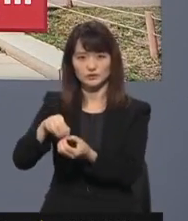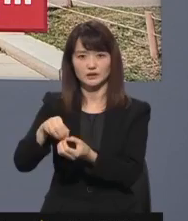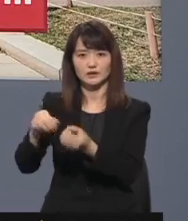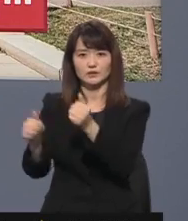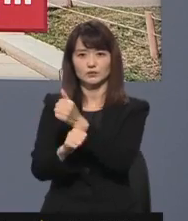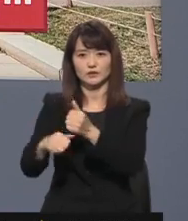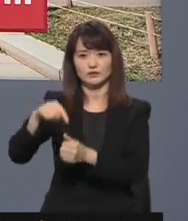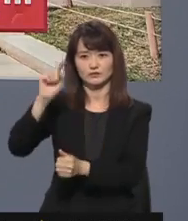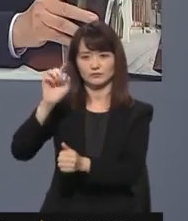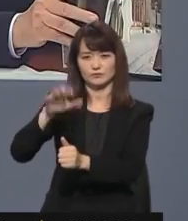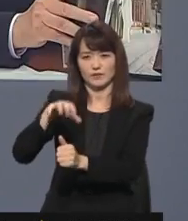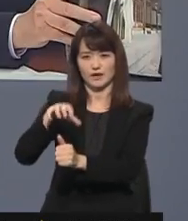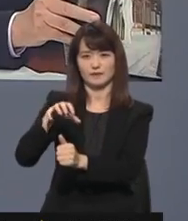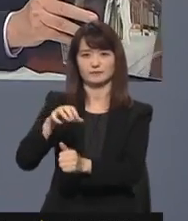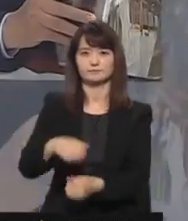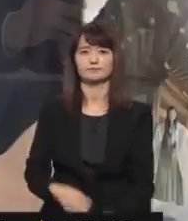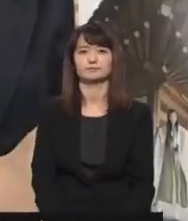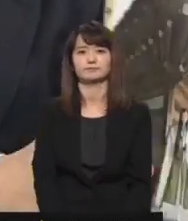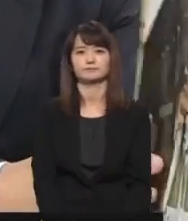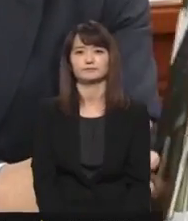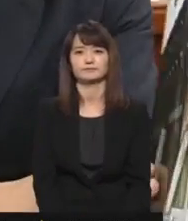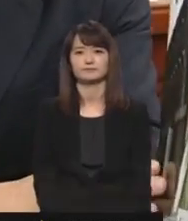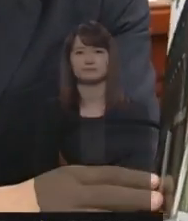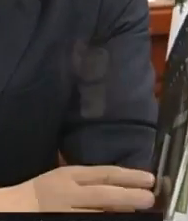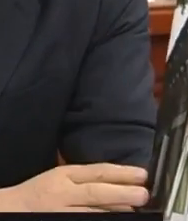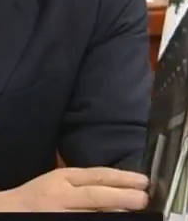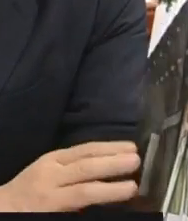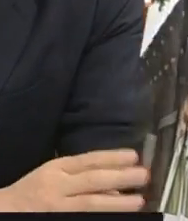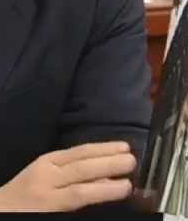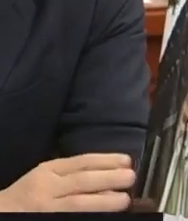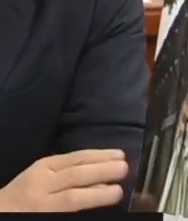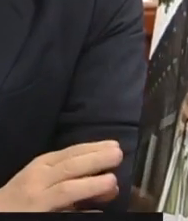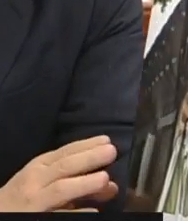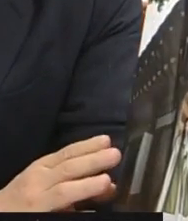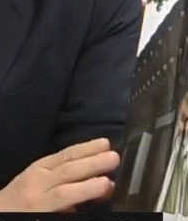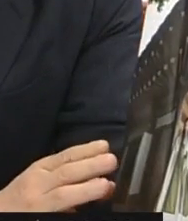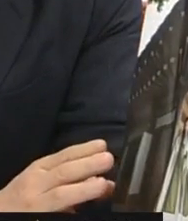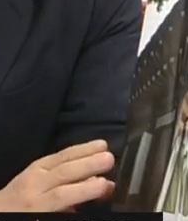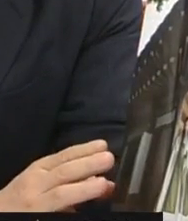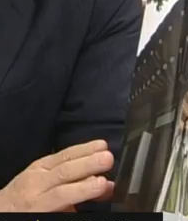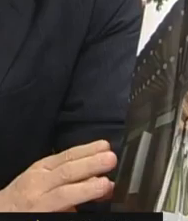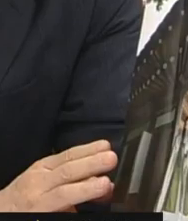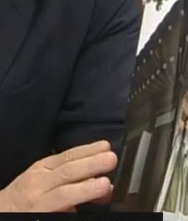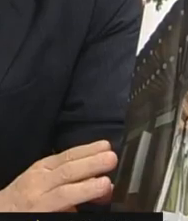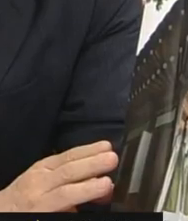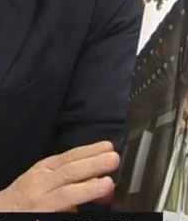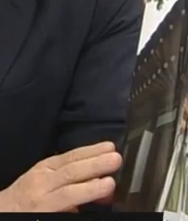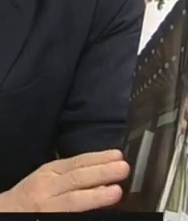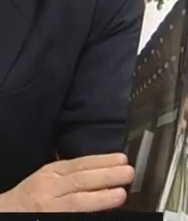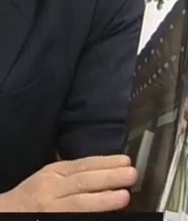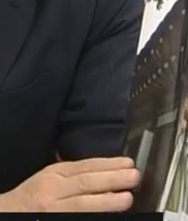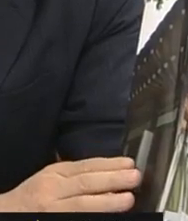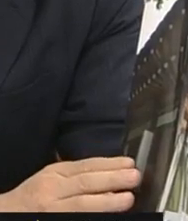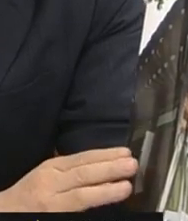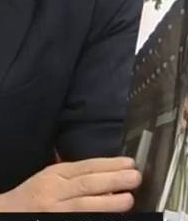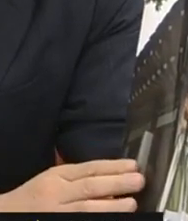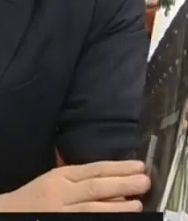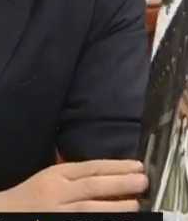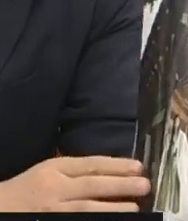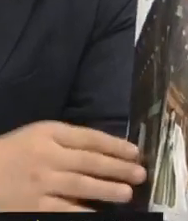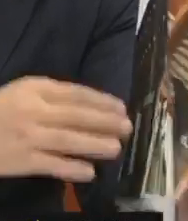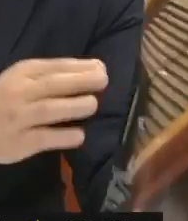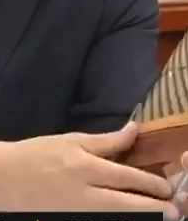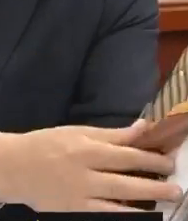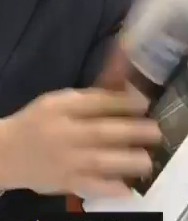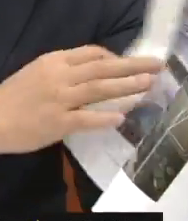쏟아졌습니다 문화재 초 4 5는 패션 잡지와 함께 한복 패션을 홍보하기 위한 차원에서 화해했다 고 했죠 이하 도